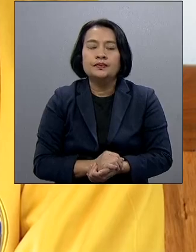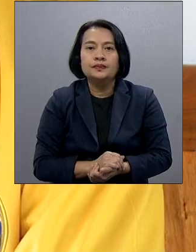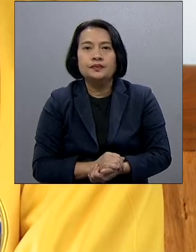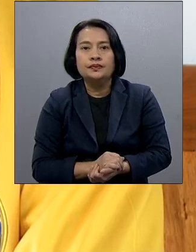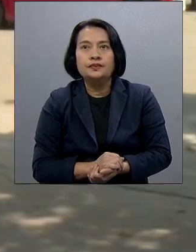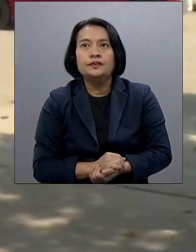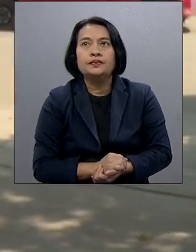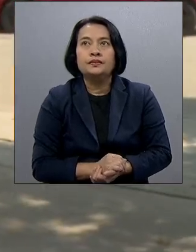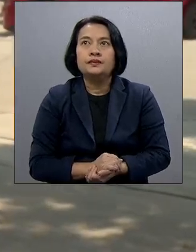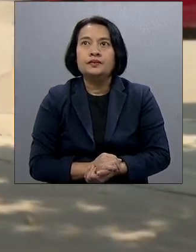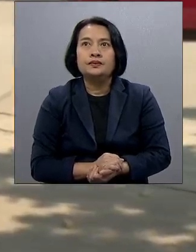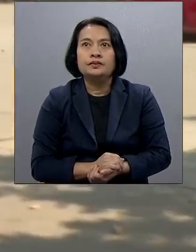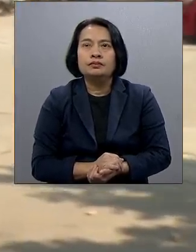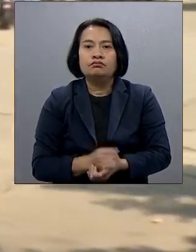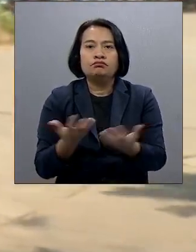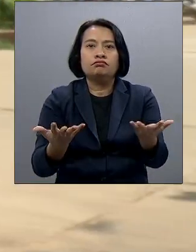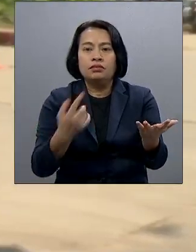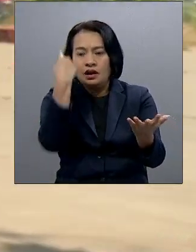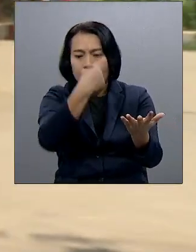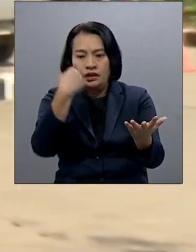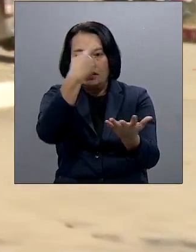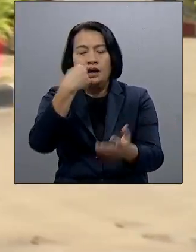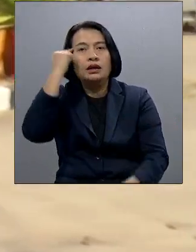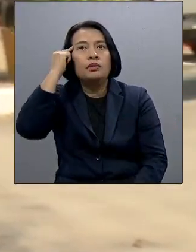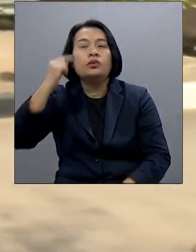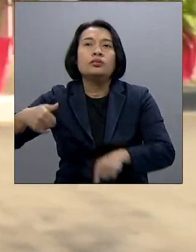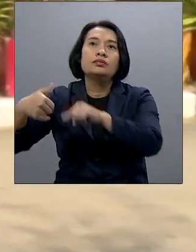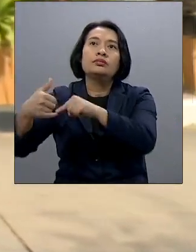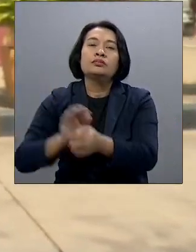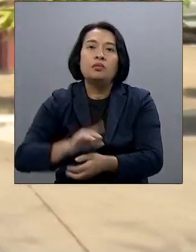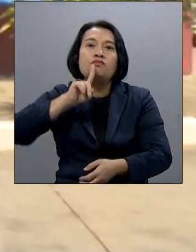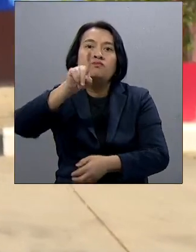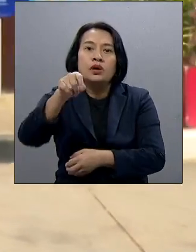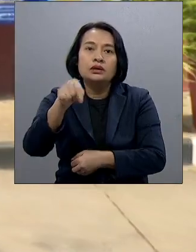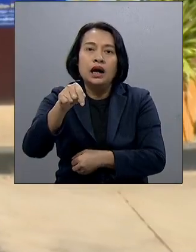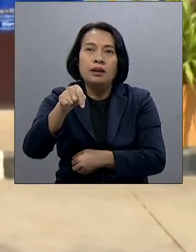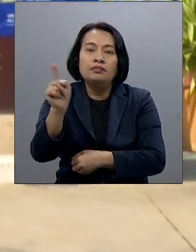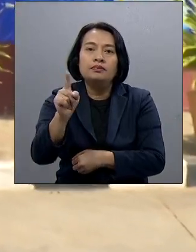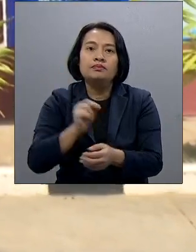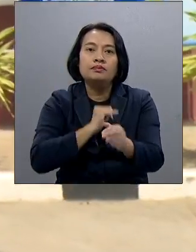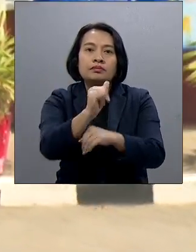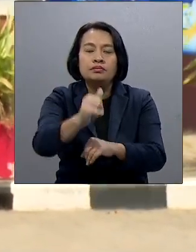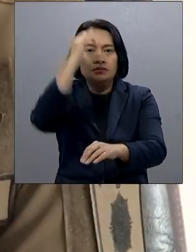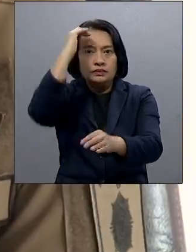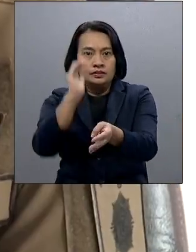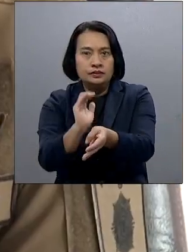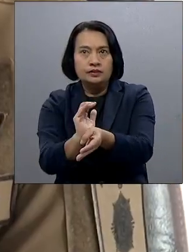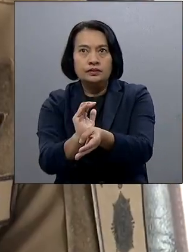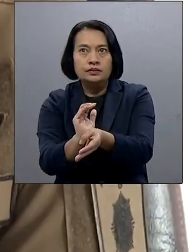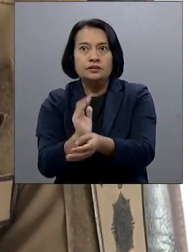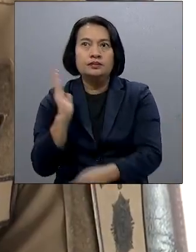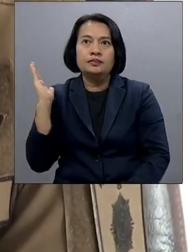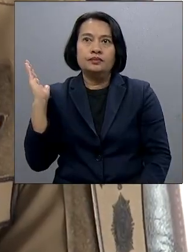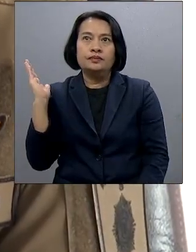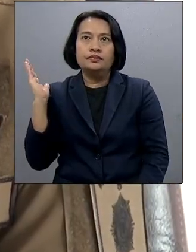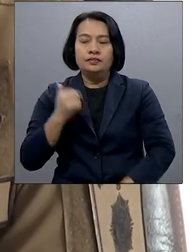โอ้นะคะเป็นใครมาจากไหนก็ไม่รู้ผู้ก่อเหตุทีมข่าวสอบถามความคืบหน้าทางคดีไปที่พันตำรวจเอกสุมิตรพรมตองค่ะท่